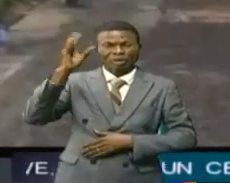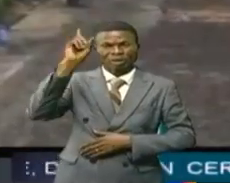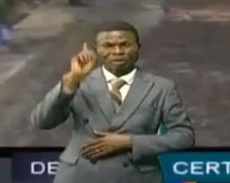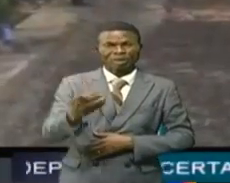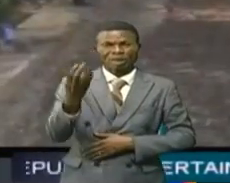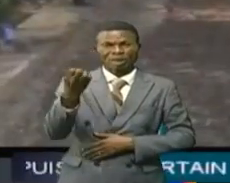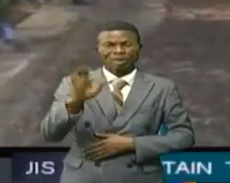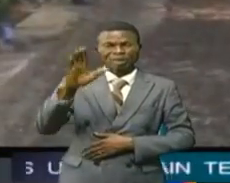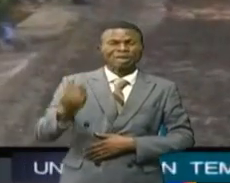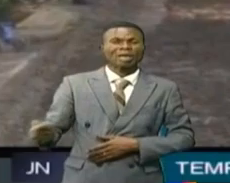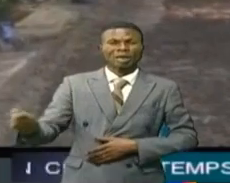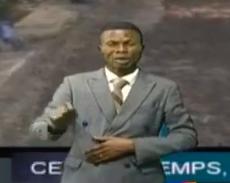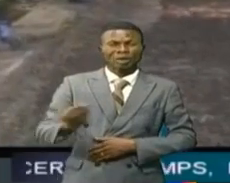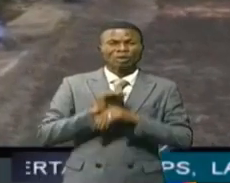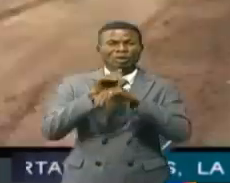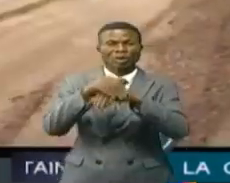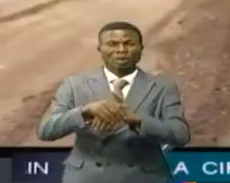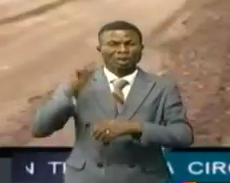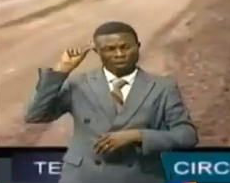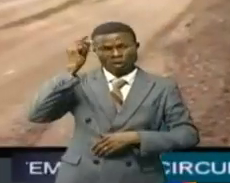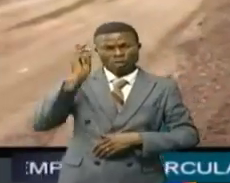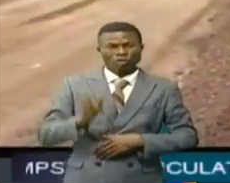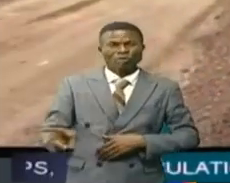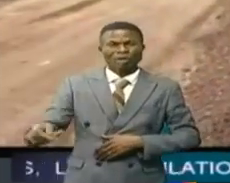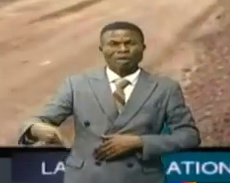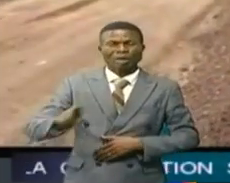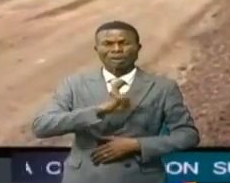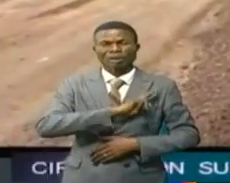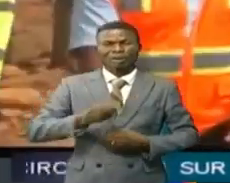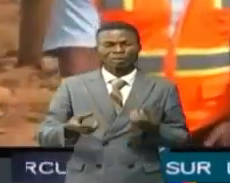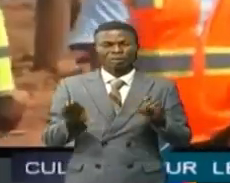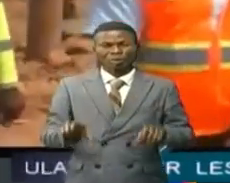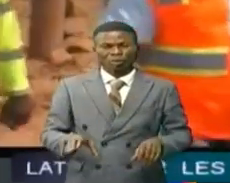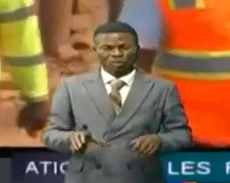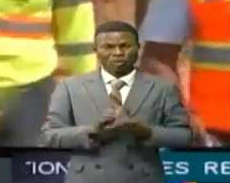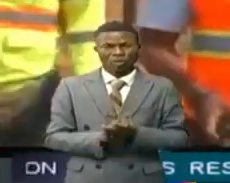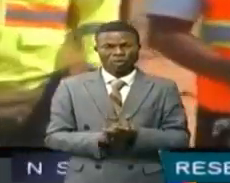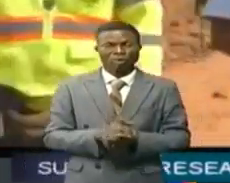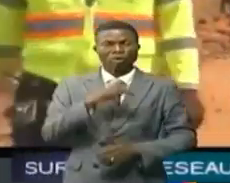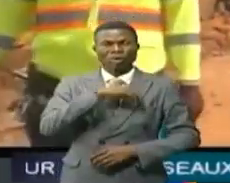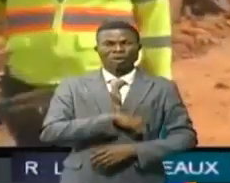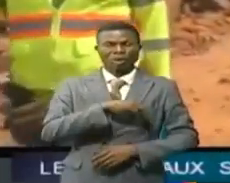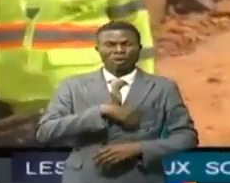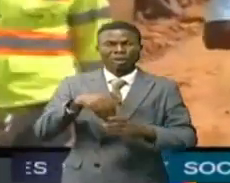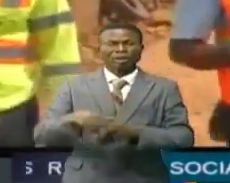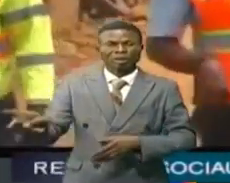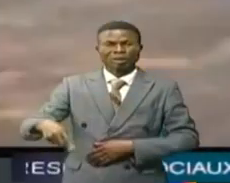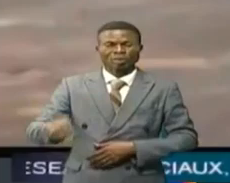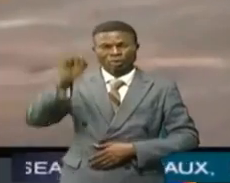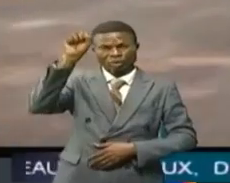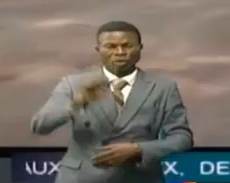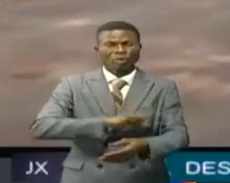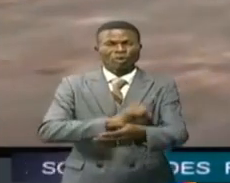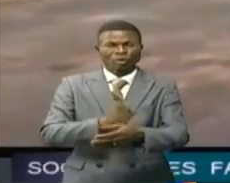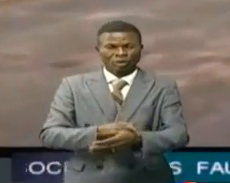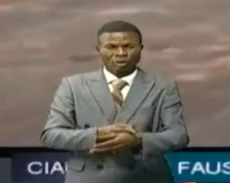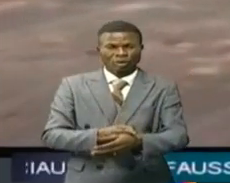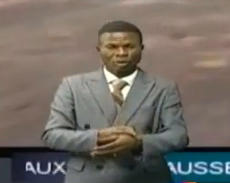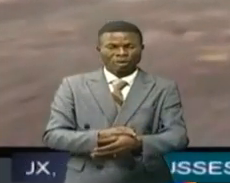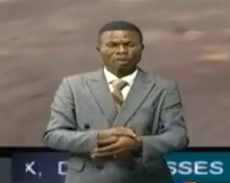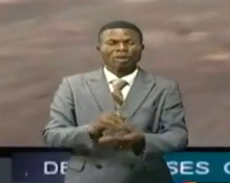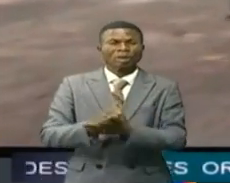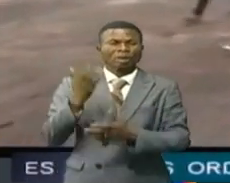145 territoires et l'engagement du gouvernement de la République démocratique du Congo en mission dans la province du Sud Kivu, Pacifique